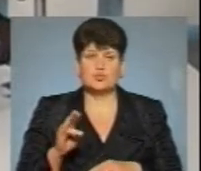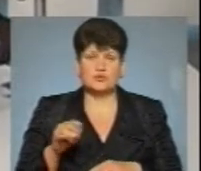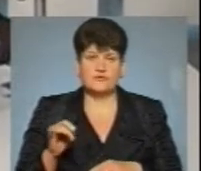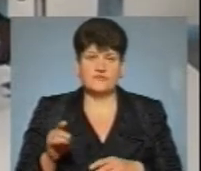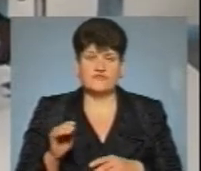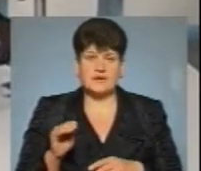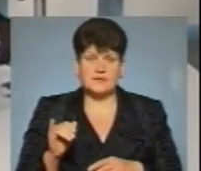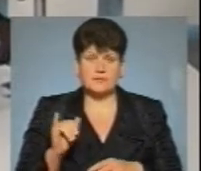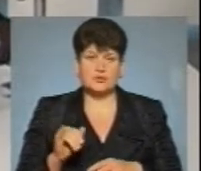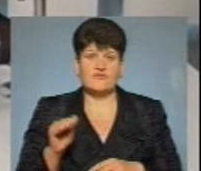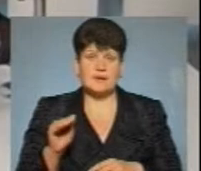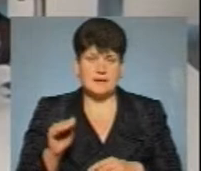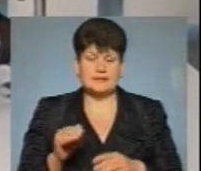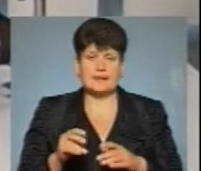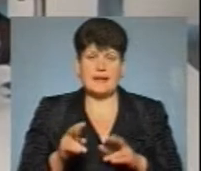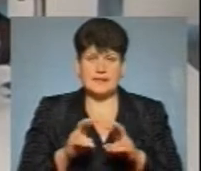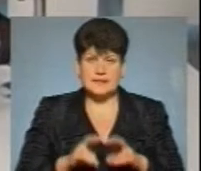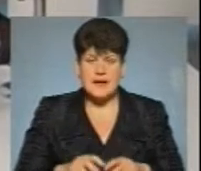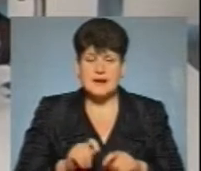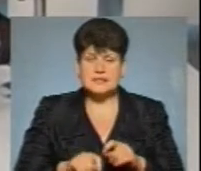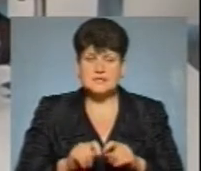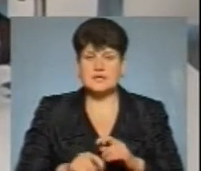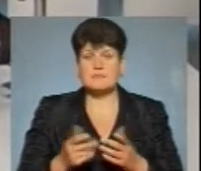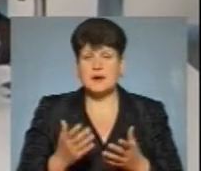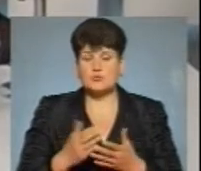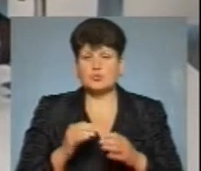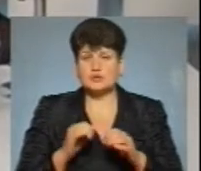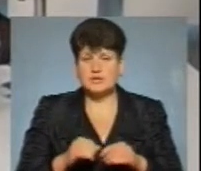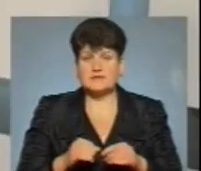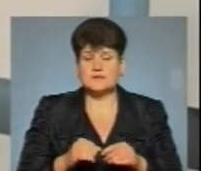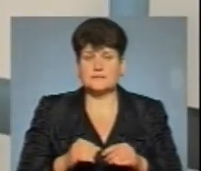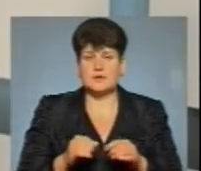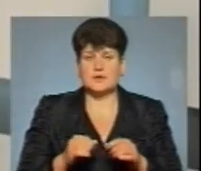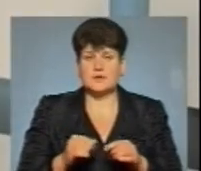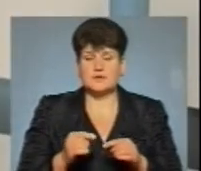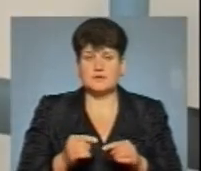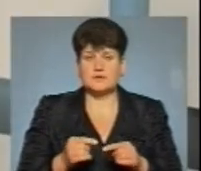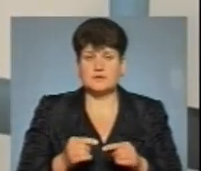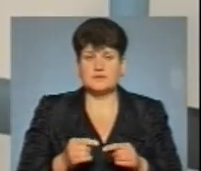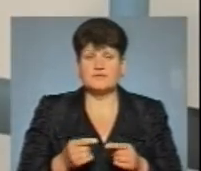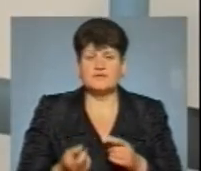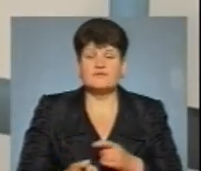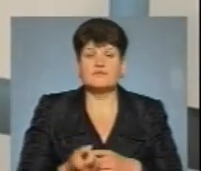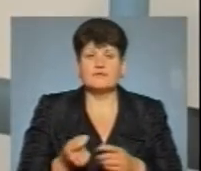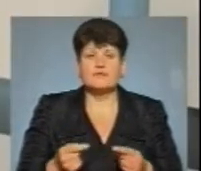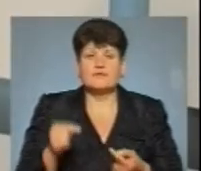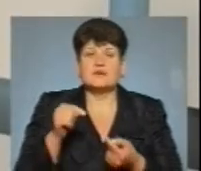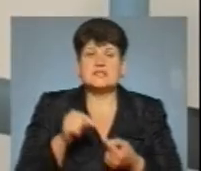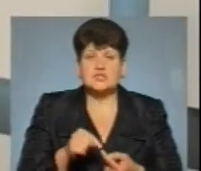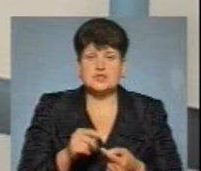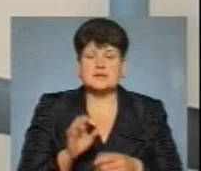достатньо маємо можливості для того, щоб визначити саме за можливість інфікування